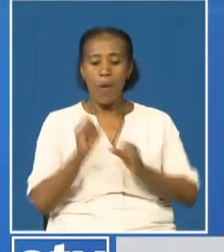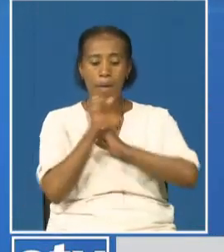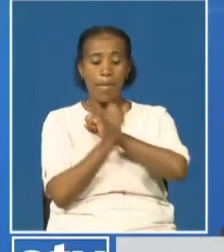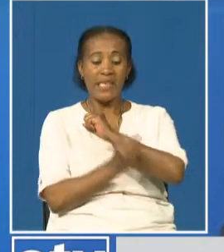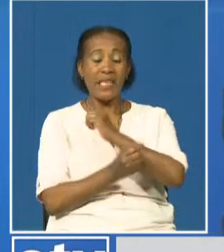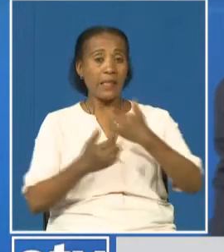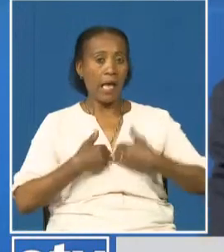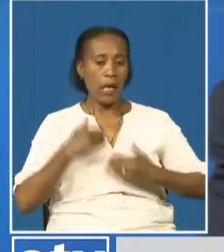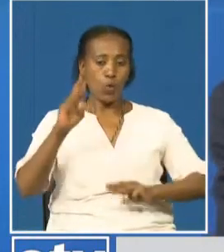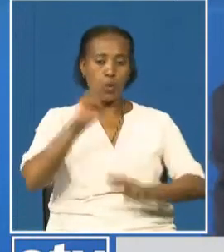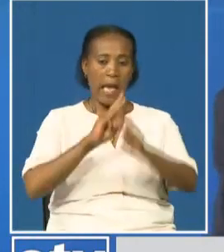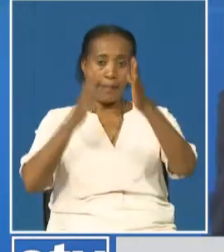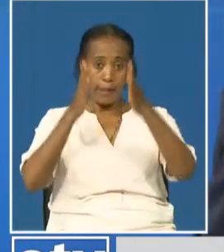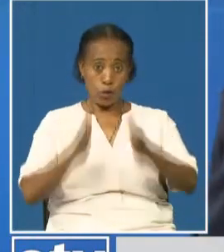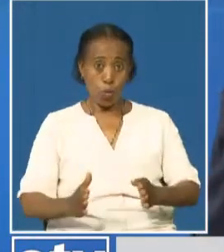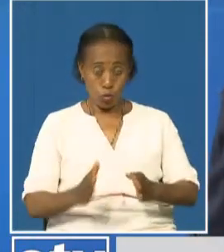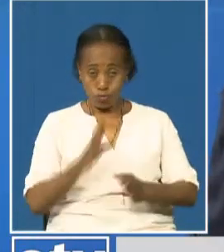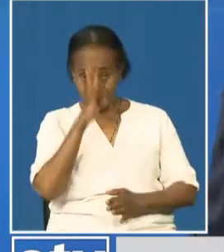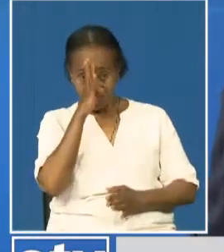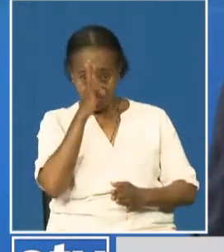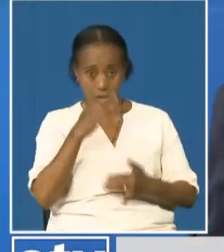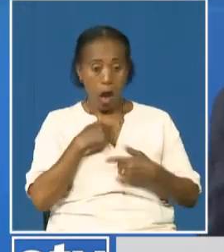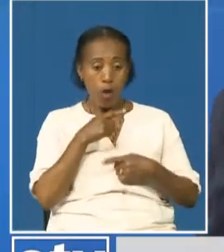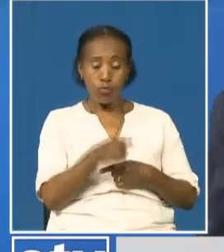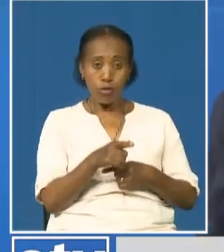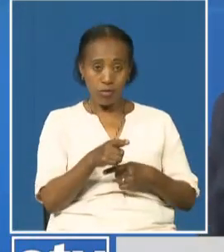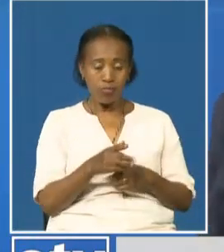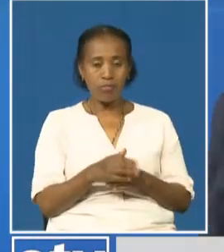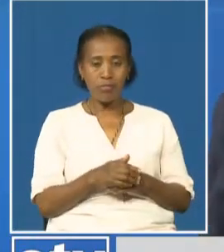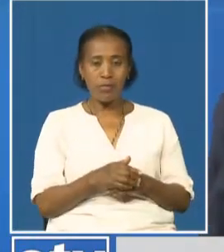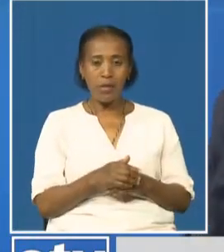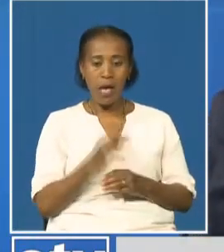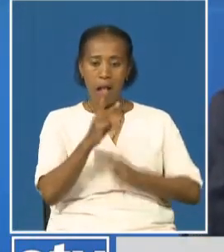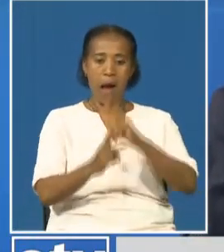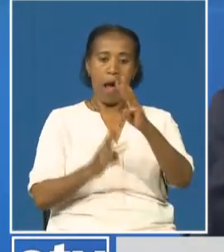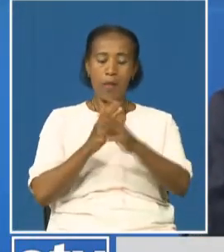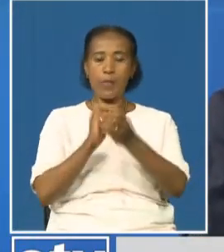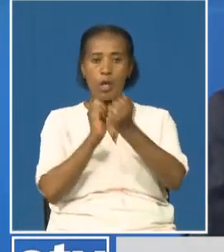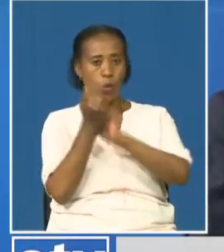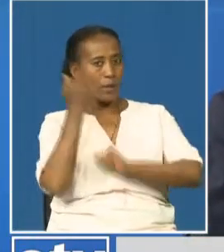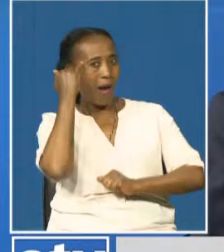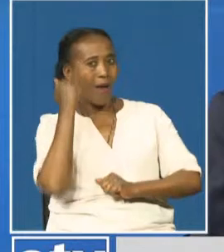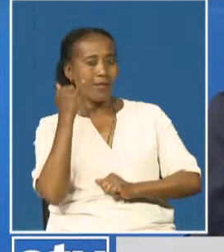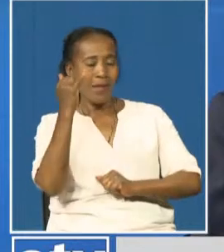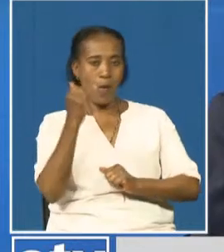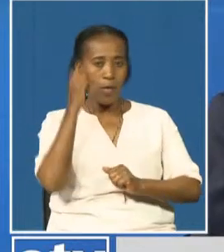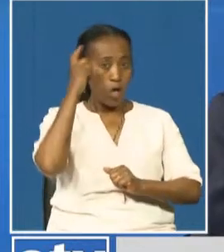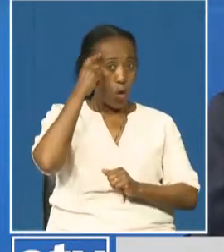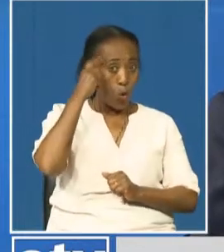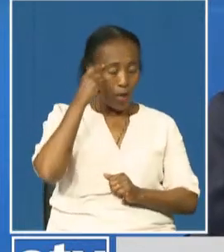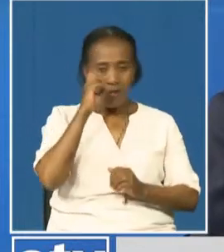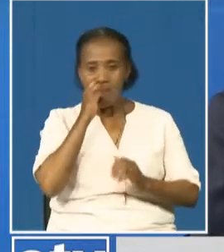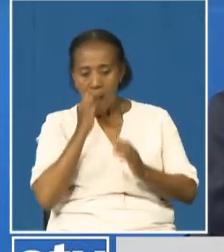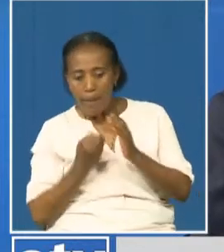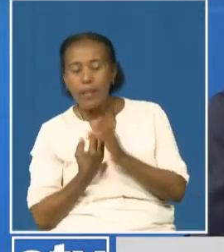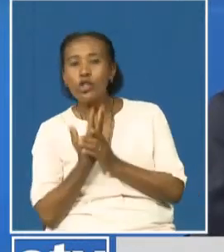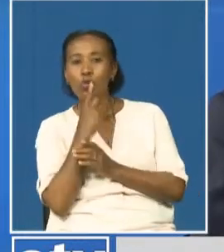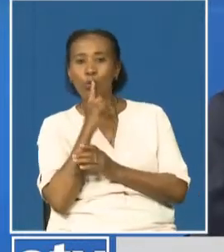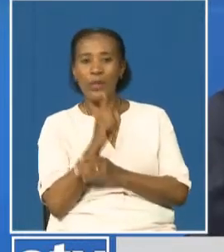መሰረት ያላቸው ሳይንቲስቶችም ትልልቅ ሰዎችም ሊሆኑ ይችላሉ ዓለምን የለወጠ ሀሳብ እውቀት